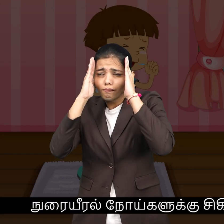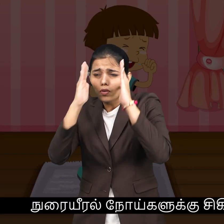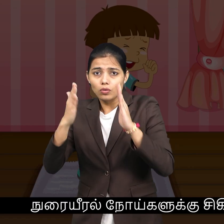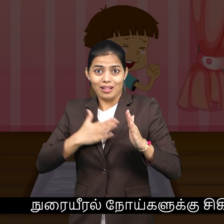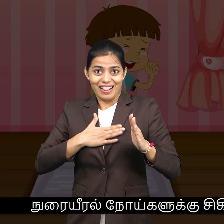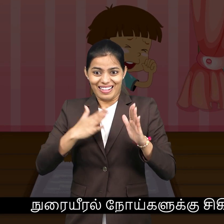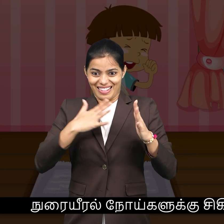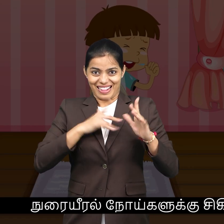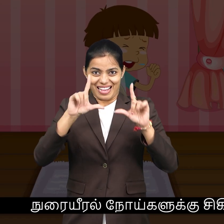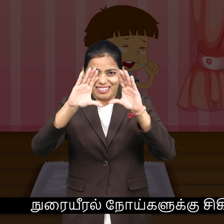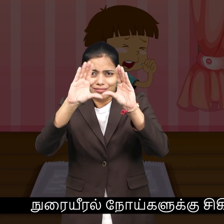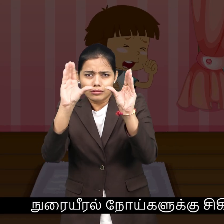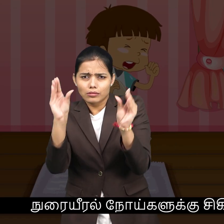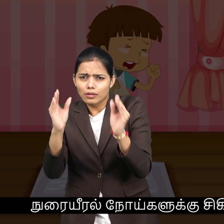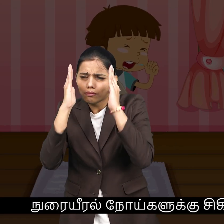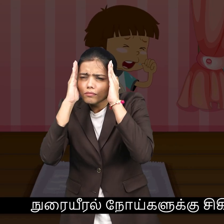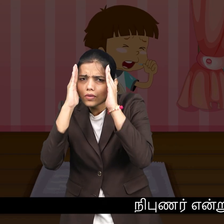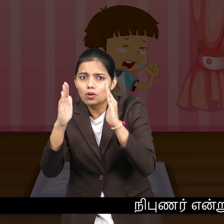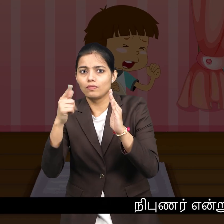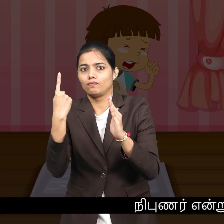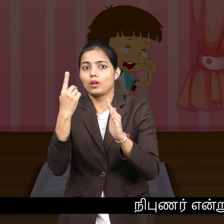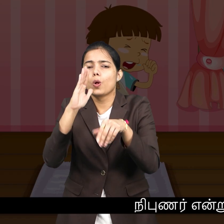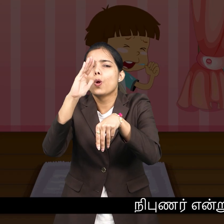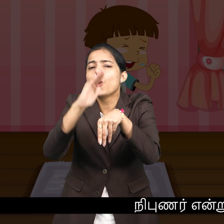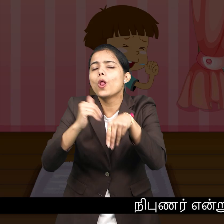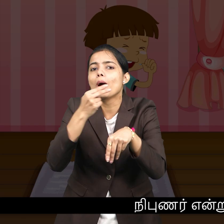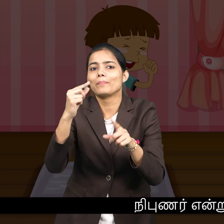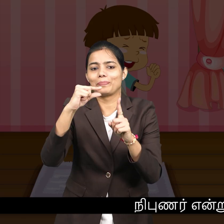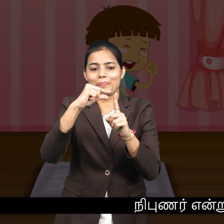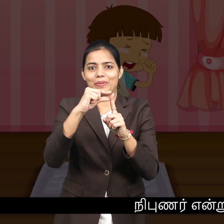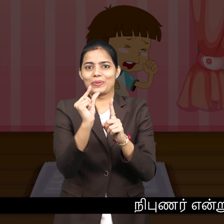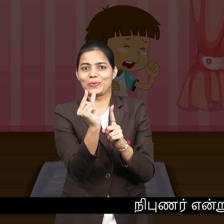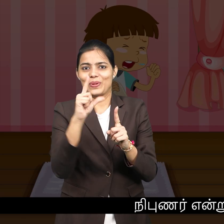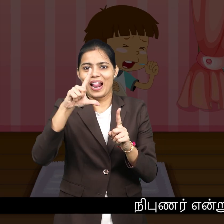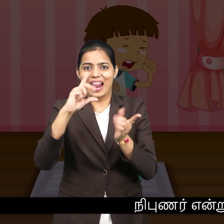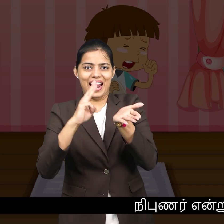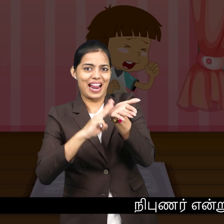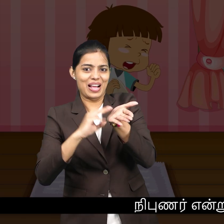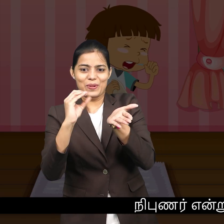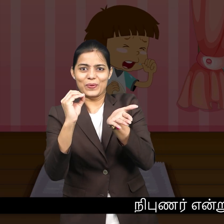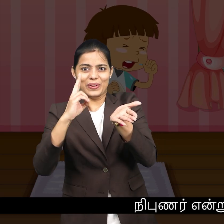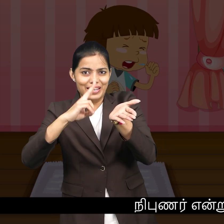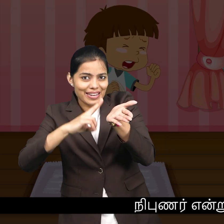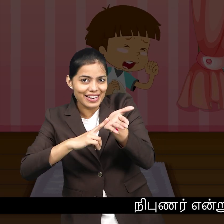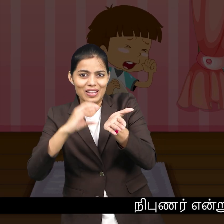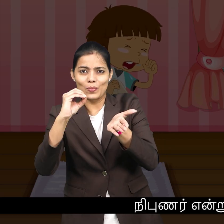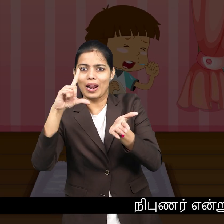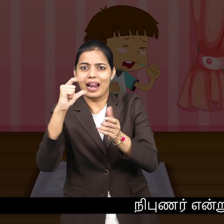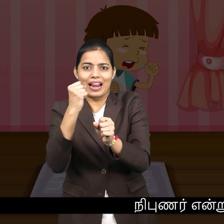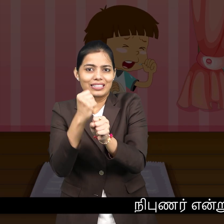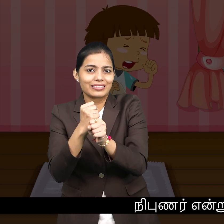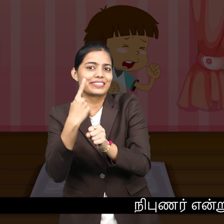நுரையீரல் நோய்களுக்கு சிகிச்சை அளிக்கும் மருத்துவர் நுரையீரல் நிபுணர் என்று அழைக்கப்படுகிறார்.